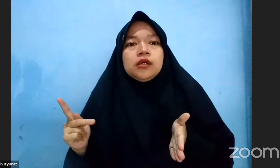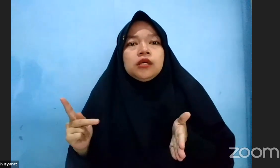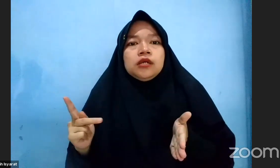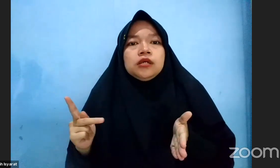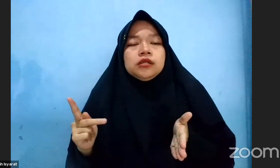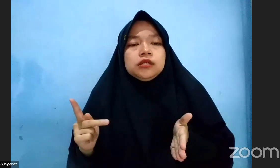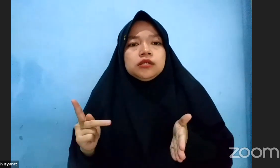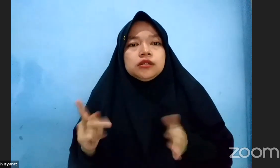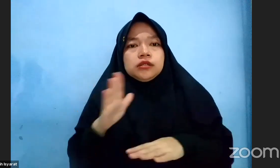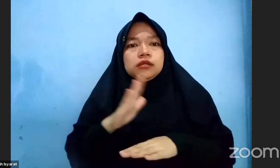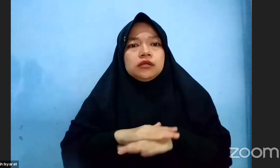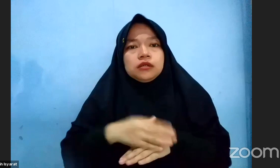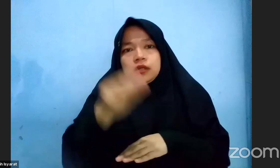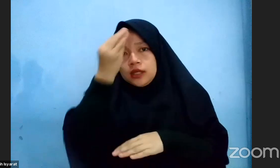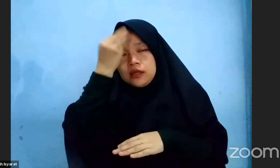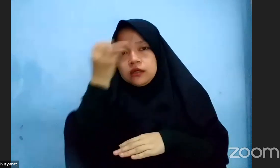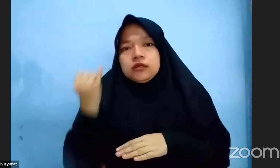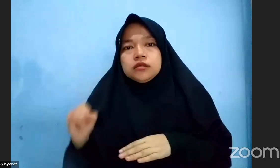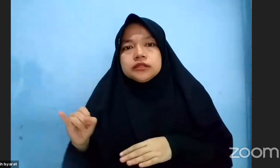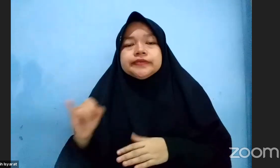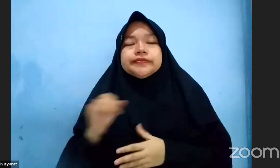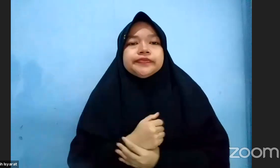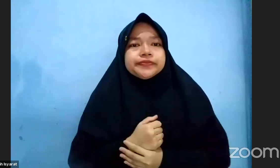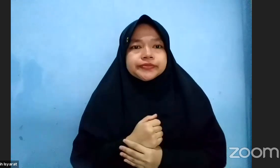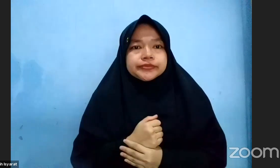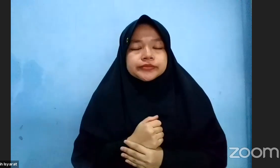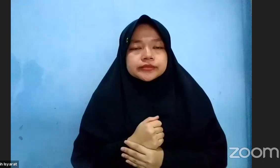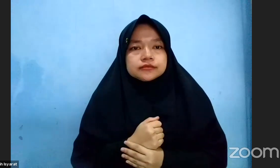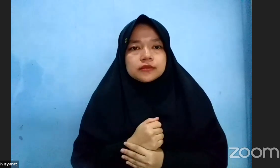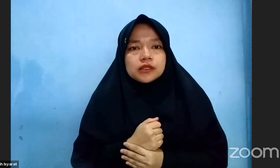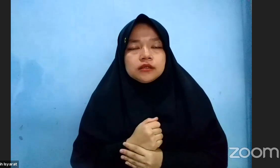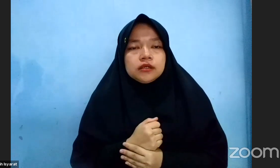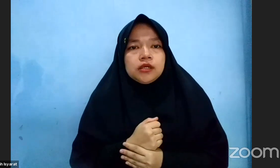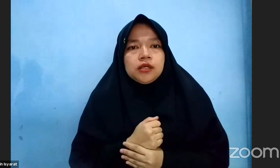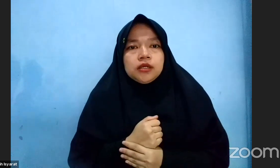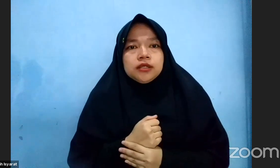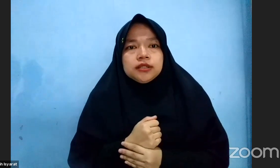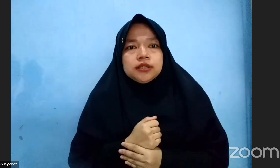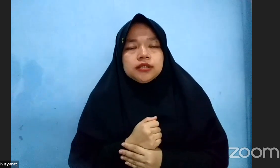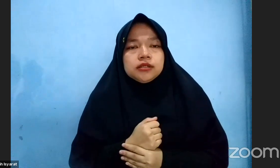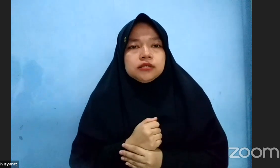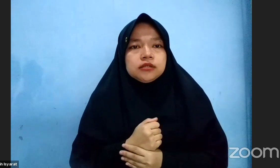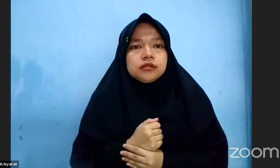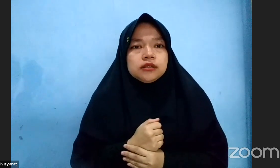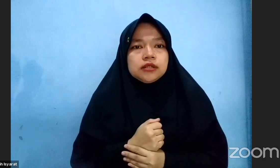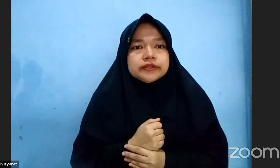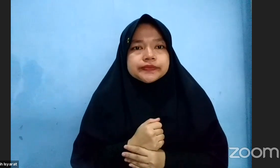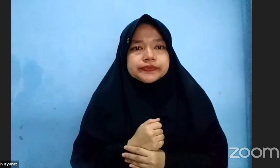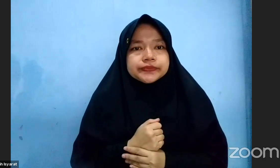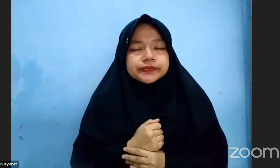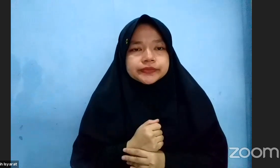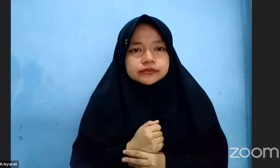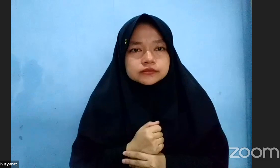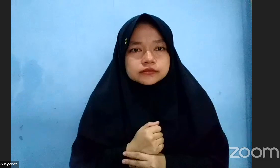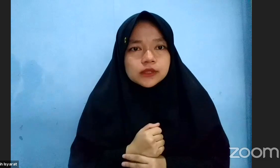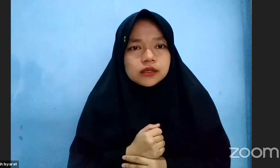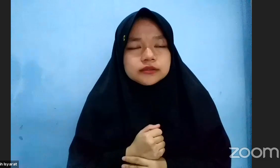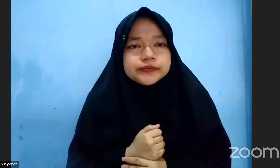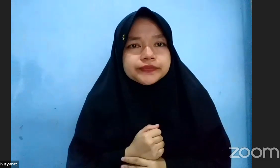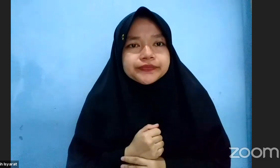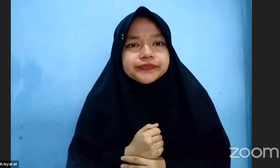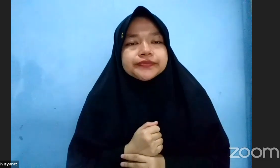yang tingkat lebih rendah ini kolaborasinya harus kuat antara guru orangtua dan siswa itu sendiri